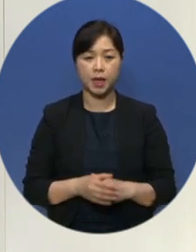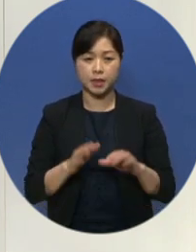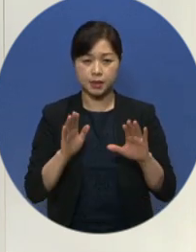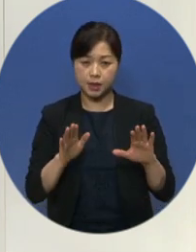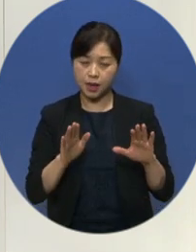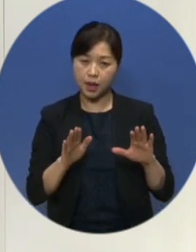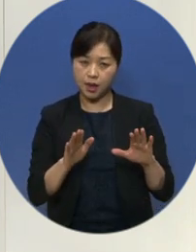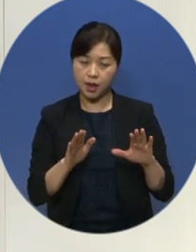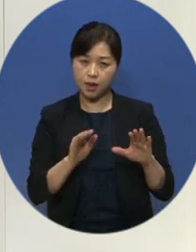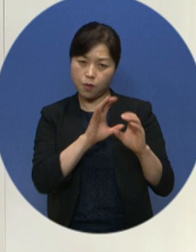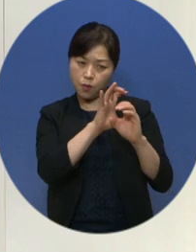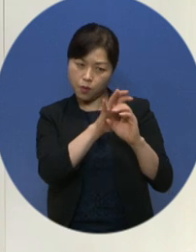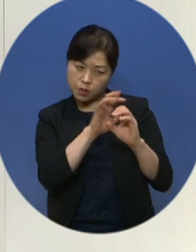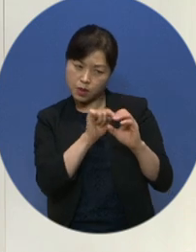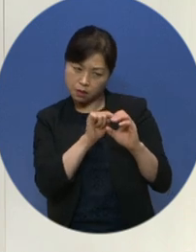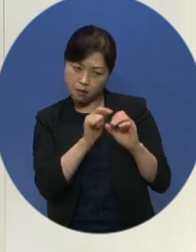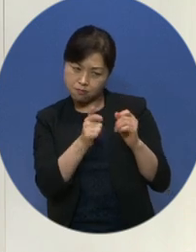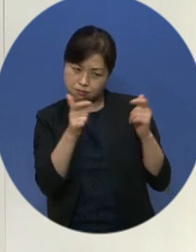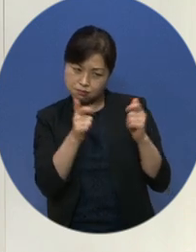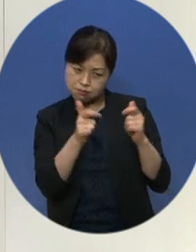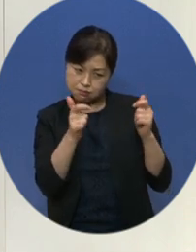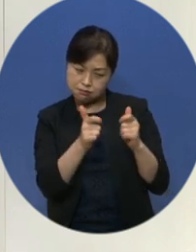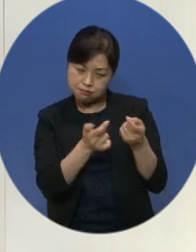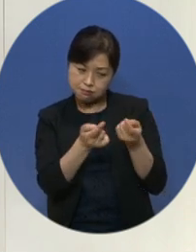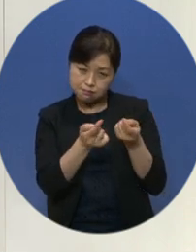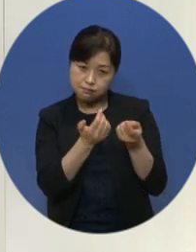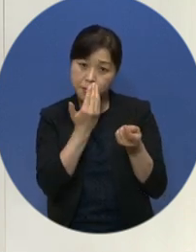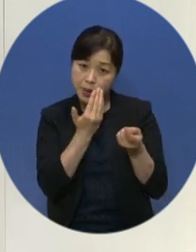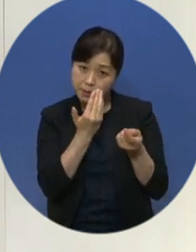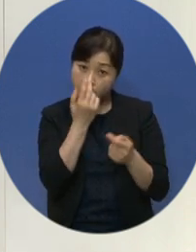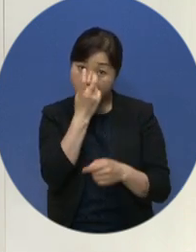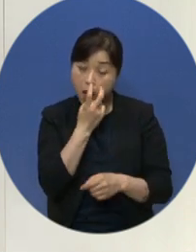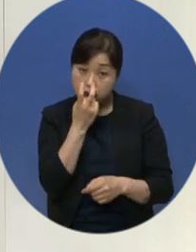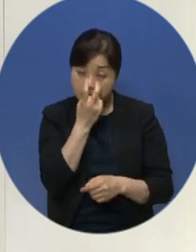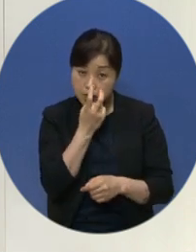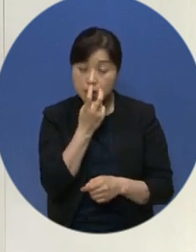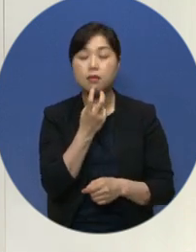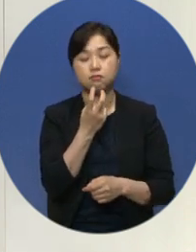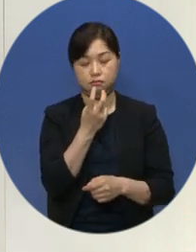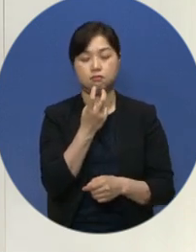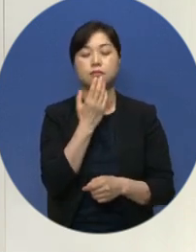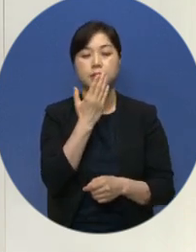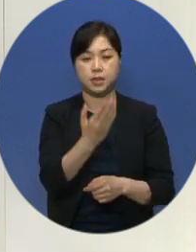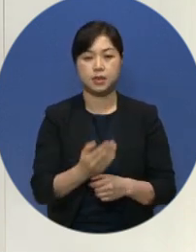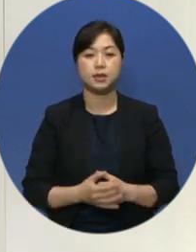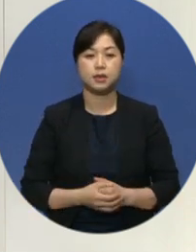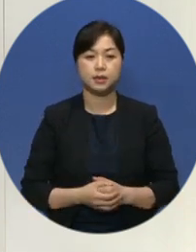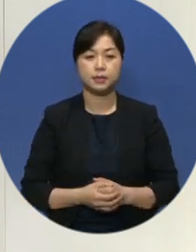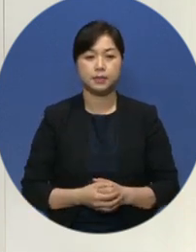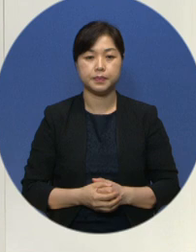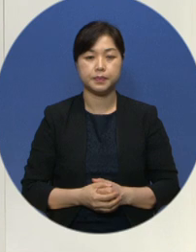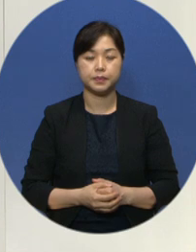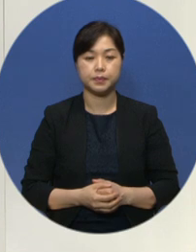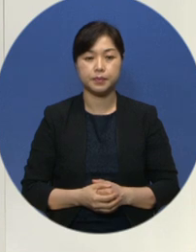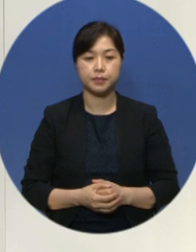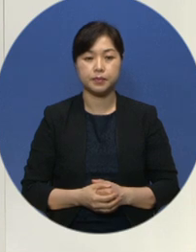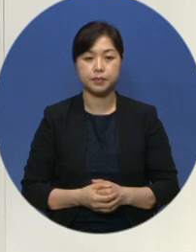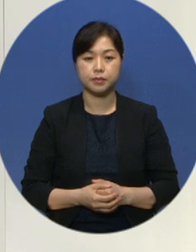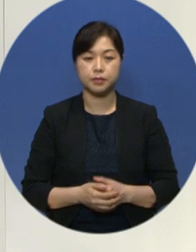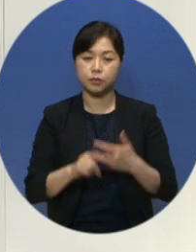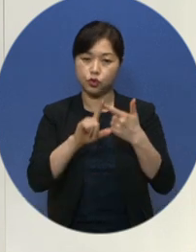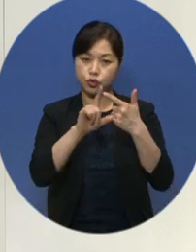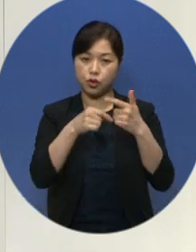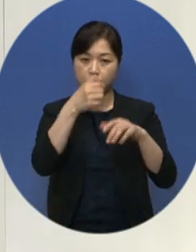정도의 에 그런 인제 그 관리를 할 수 있는 그런 상태가 되서 6월